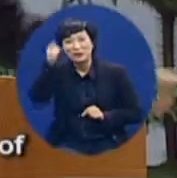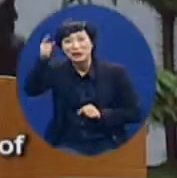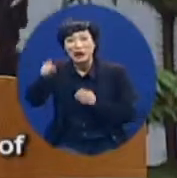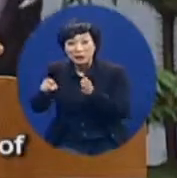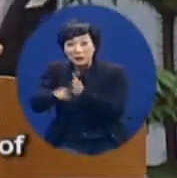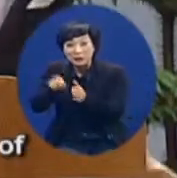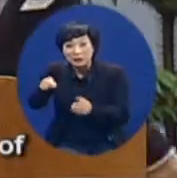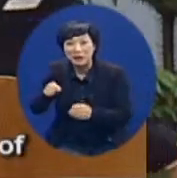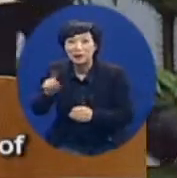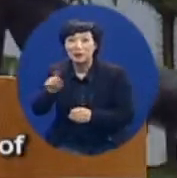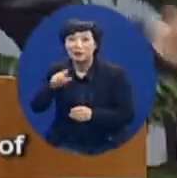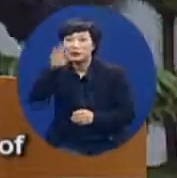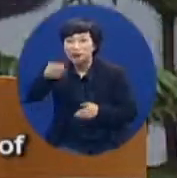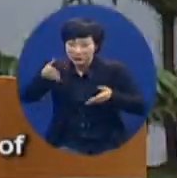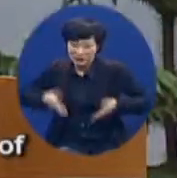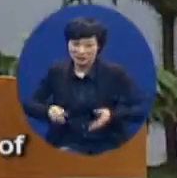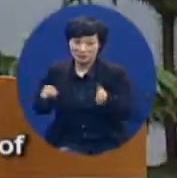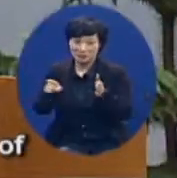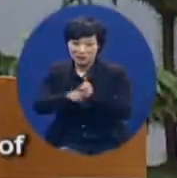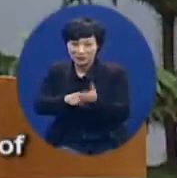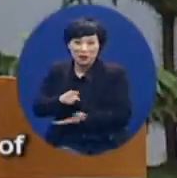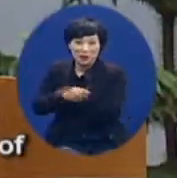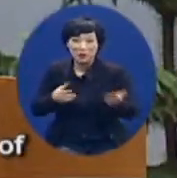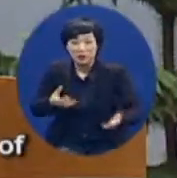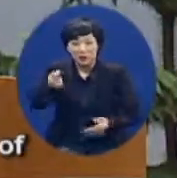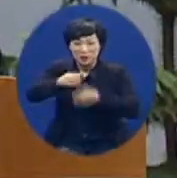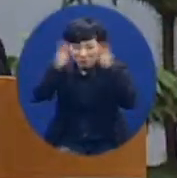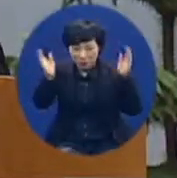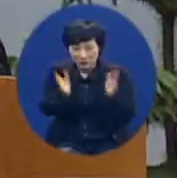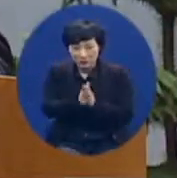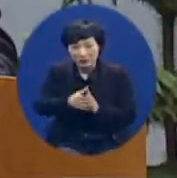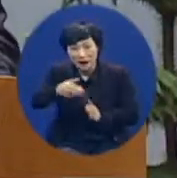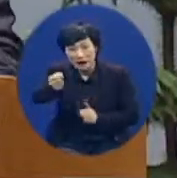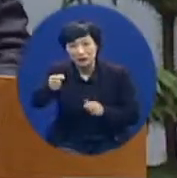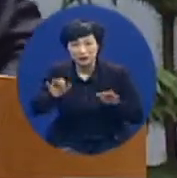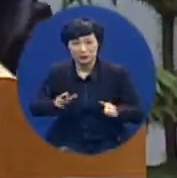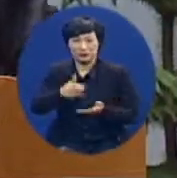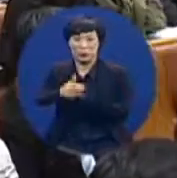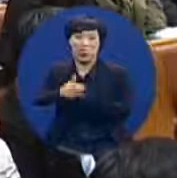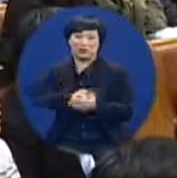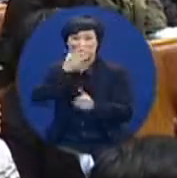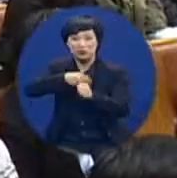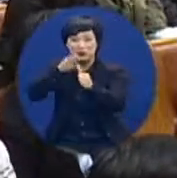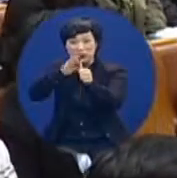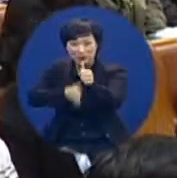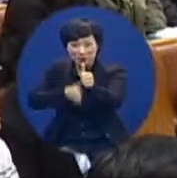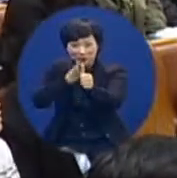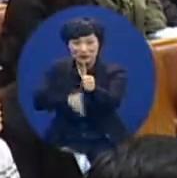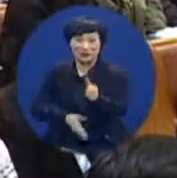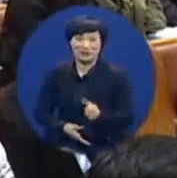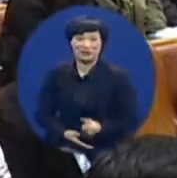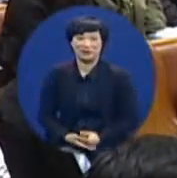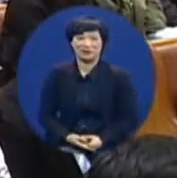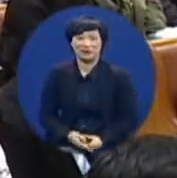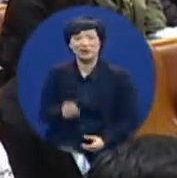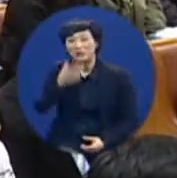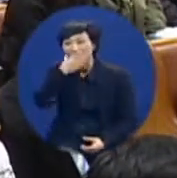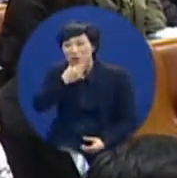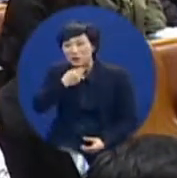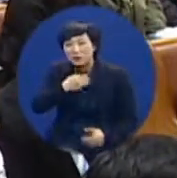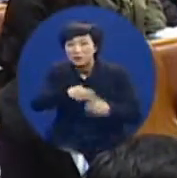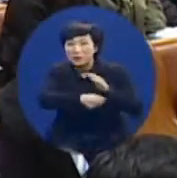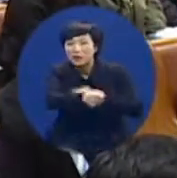믿음 성탄의 믿음 여러분의 몫이 다 되기를 주님의 이름으로 축복합니다 아멘 이봉두